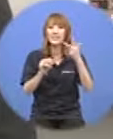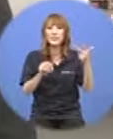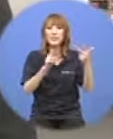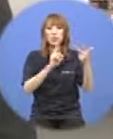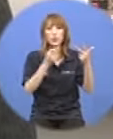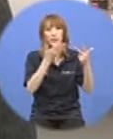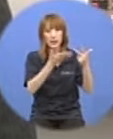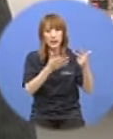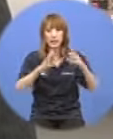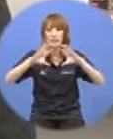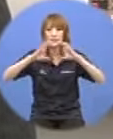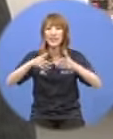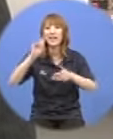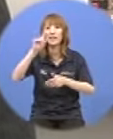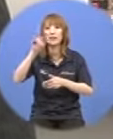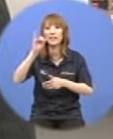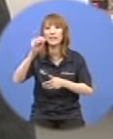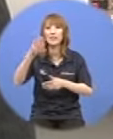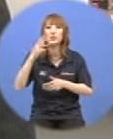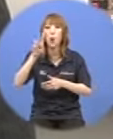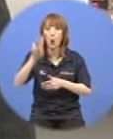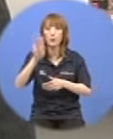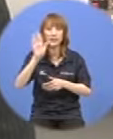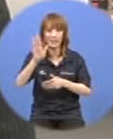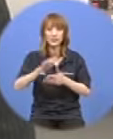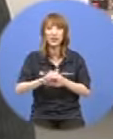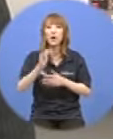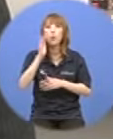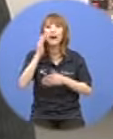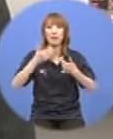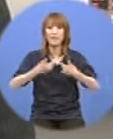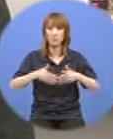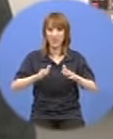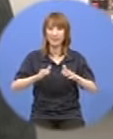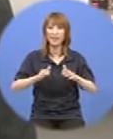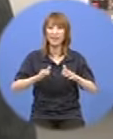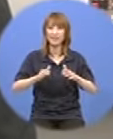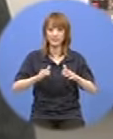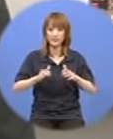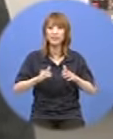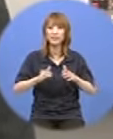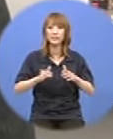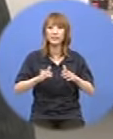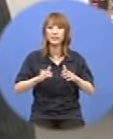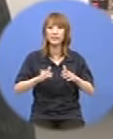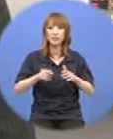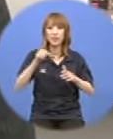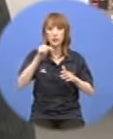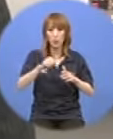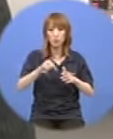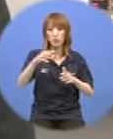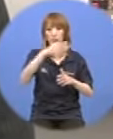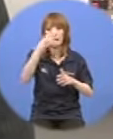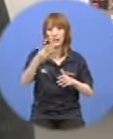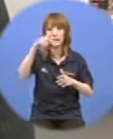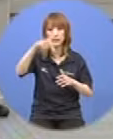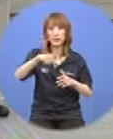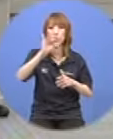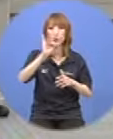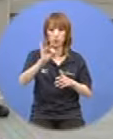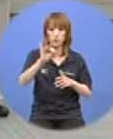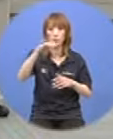は い、 世界の緊張ですよ、 はい、 世界の緊張さんが和歌山で生まれたでしかもねここの海南下津の地に